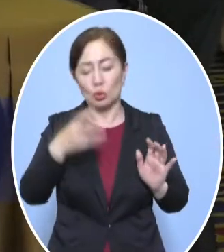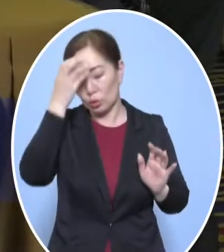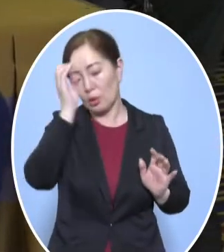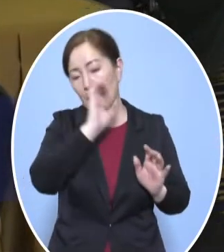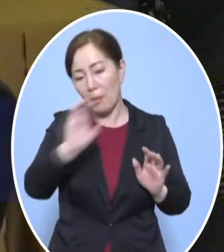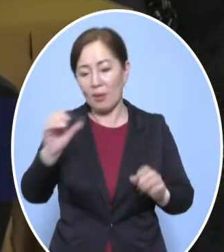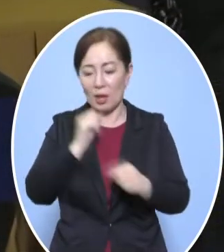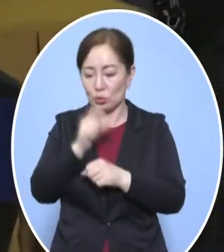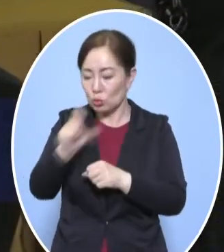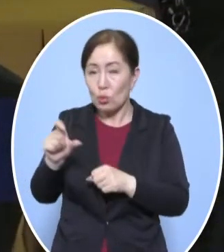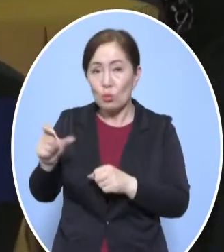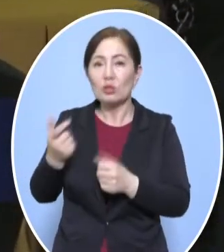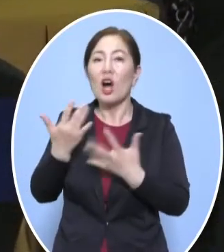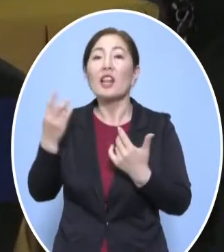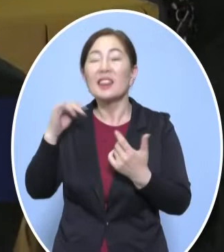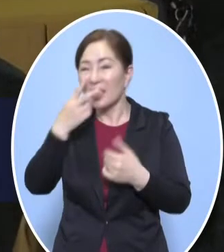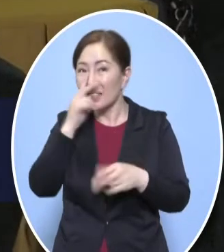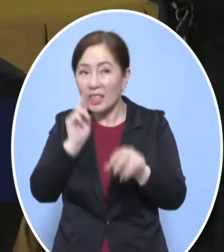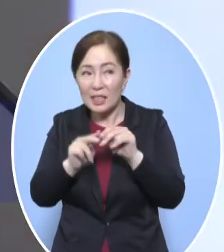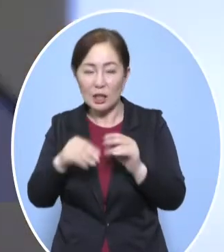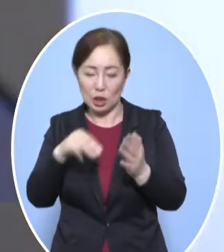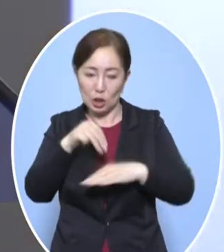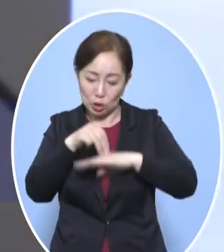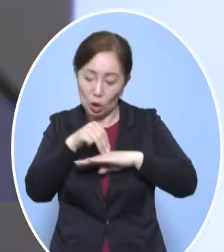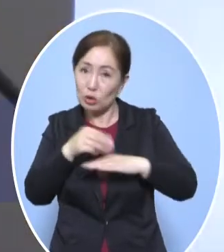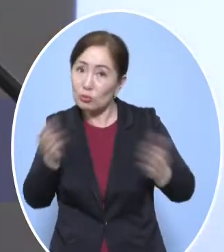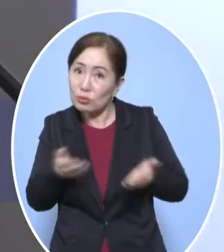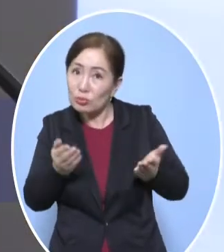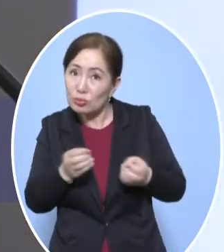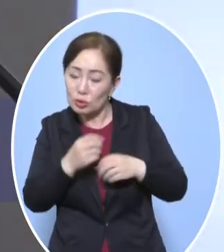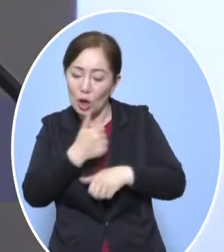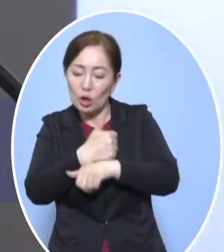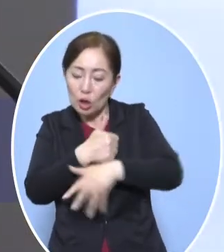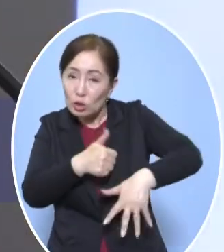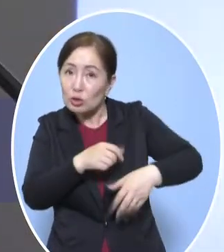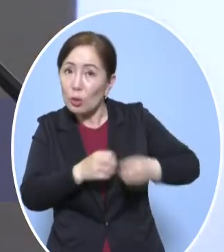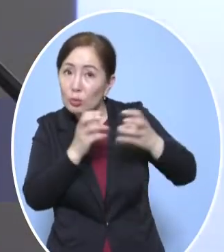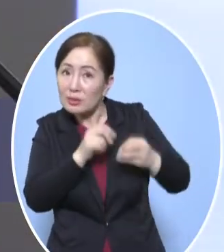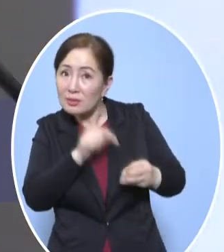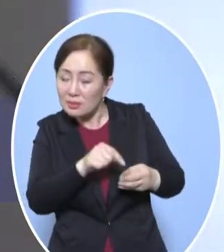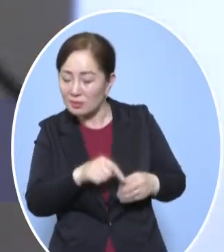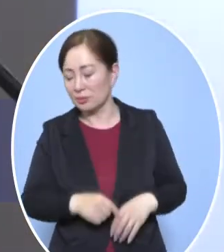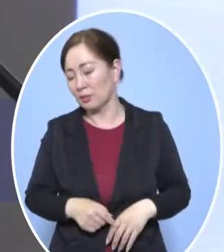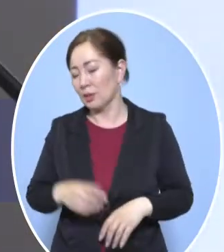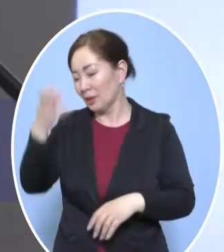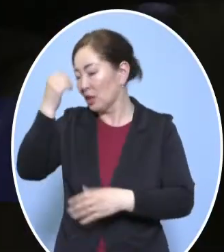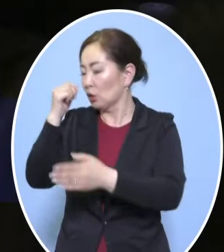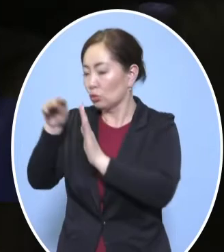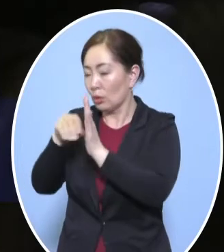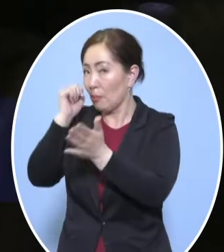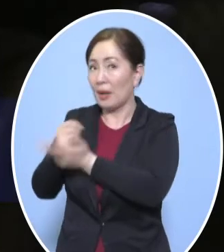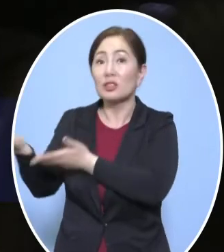албан тушаалтны үйл ажиллагаа олон нийтийн хяналтын тогтолцоог бүрдүүлэх талаар тусгасан энэ дагуу одоо засгийн газар энэ журмыг